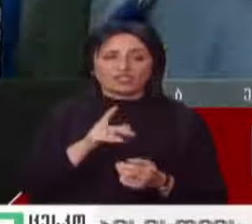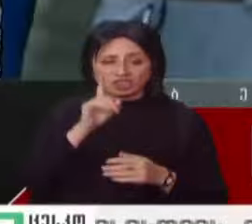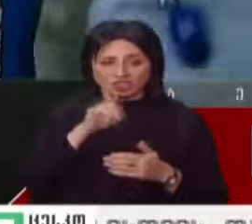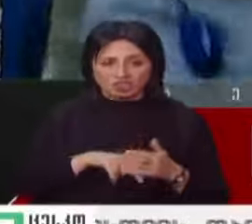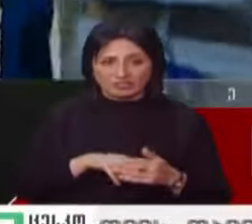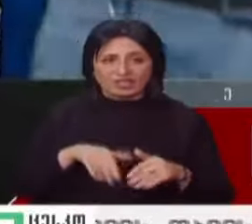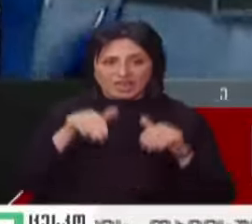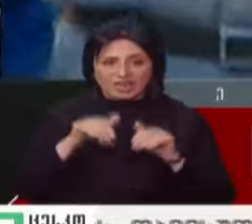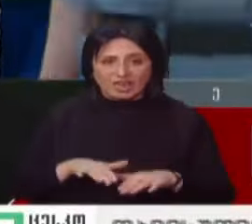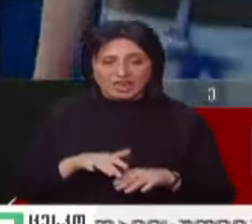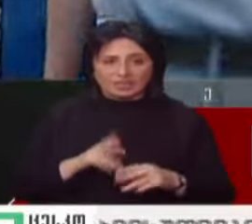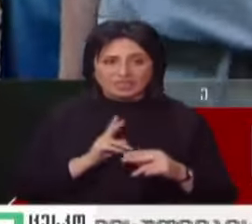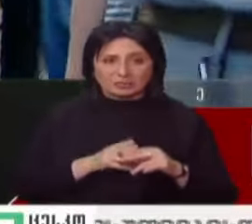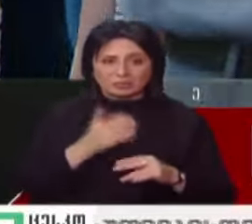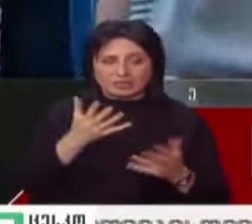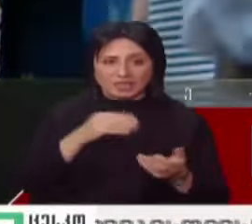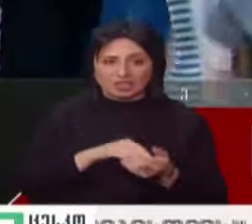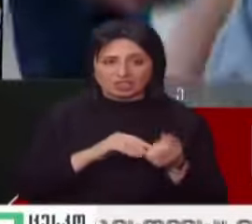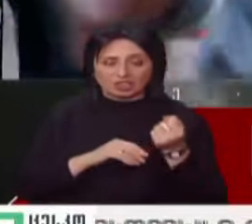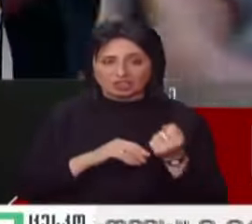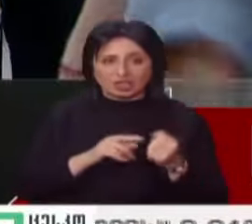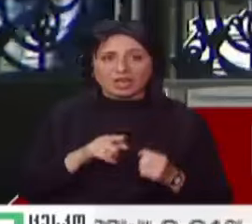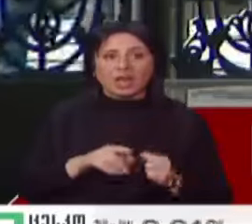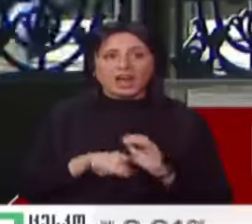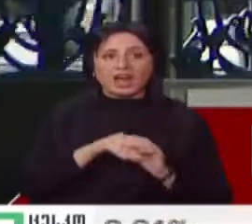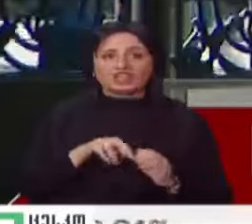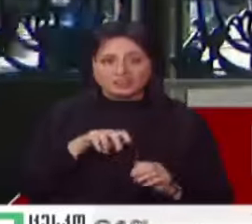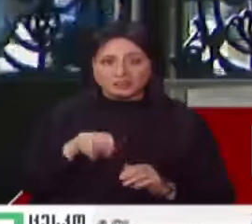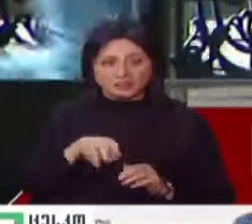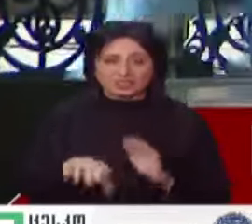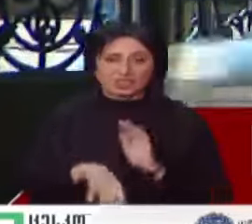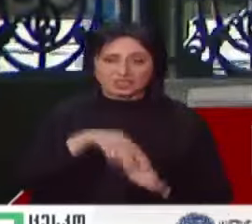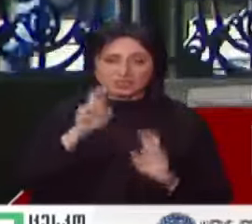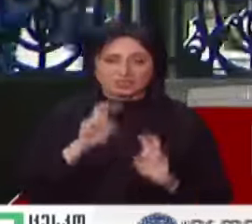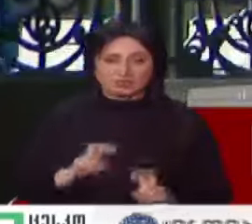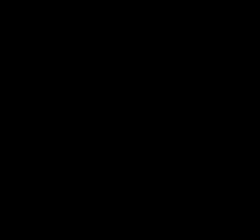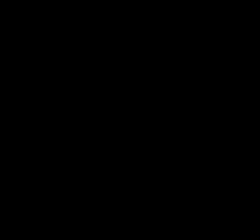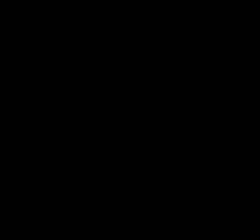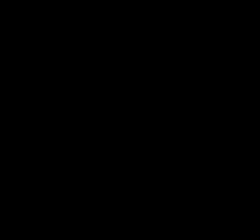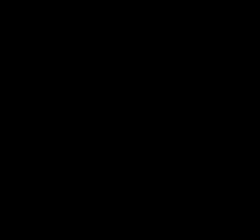რომ გადაწყვეტილების ბერკეტი მის ხელშია. Არჩევნებზე მიდის და ირჩევს.